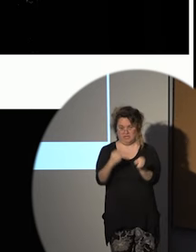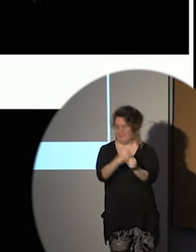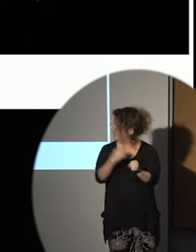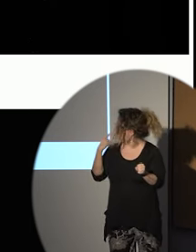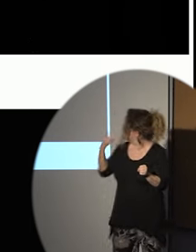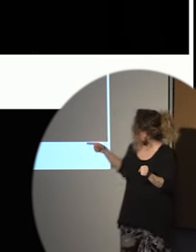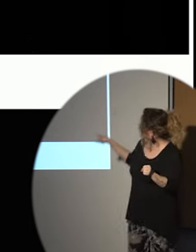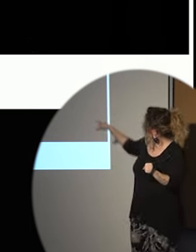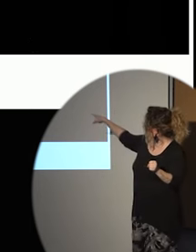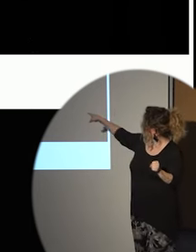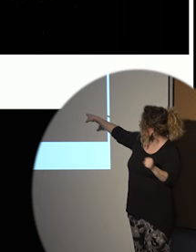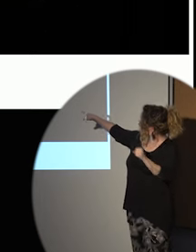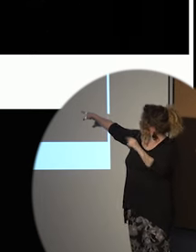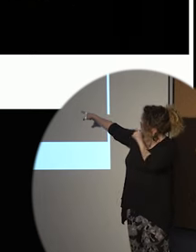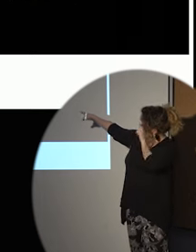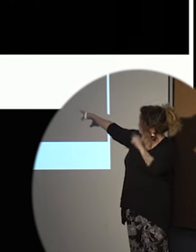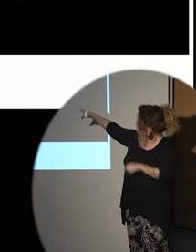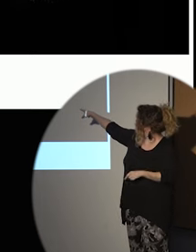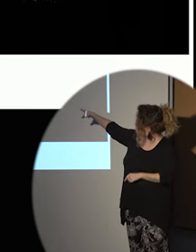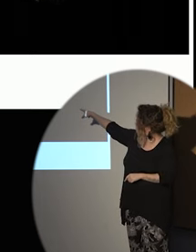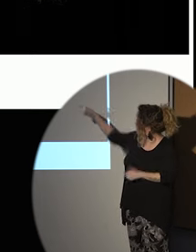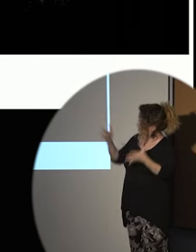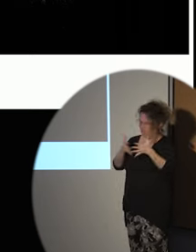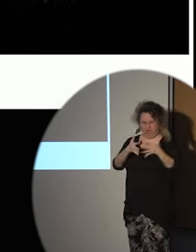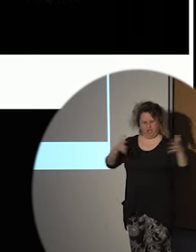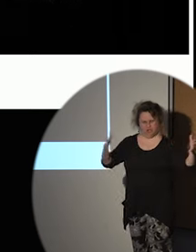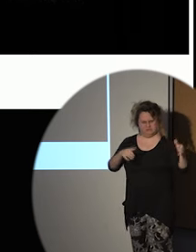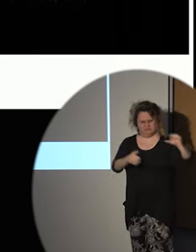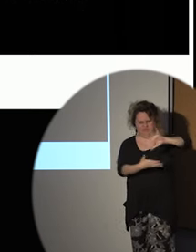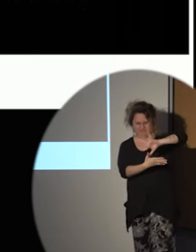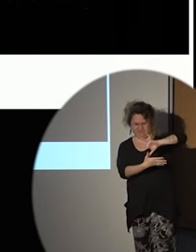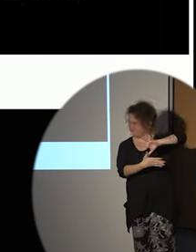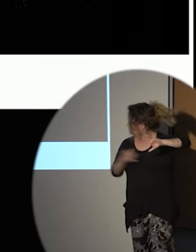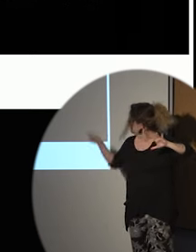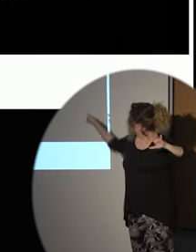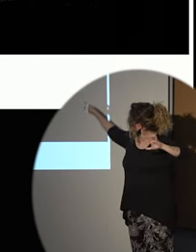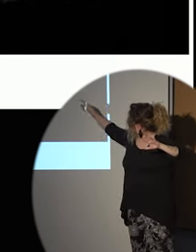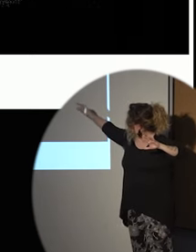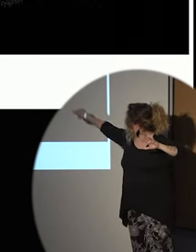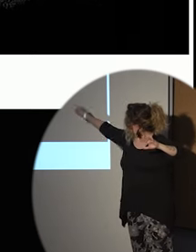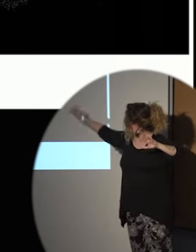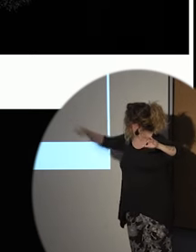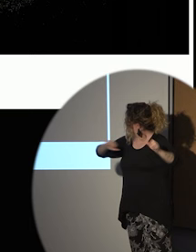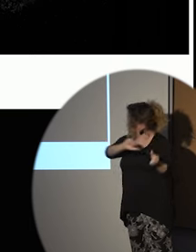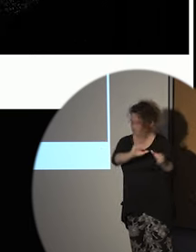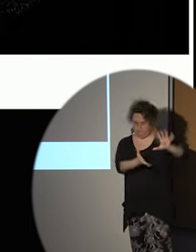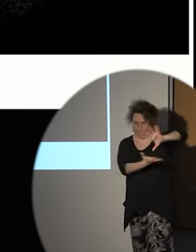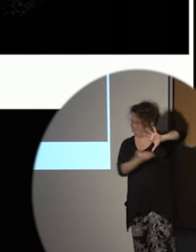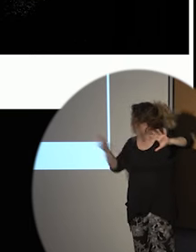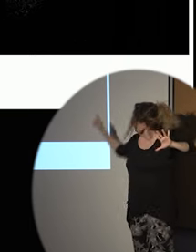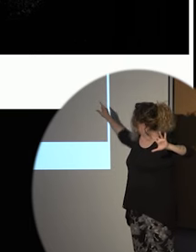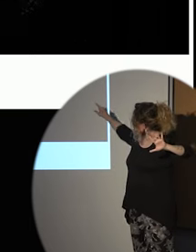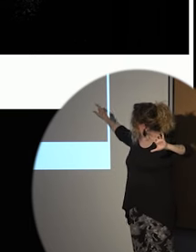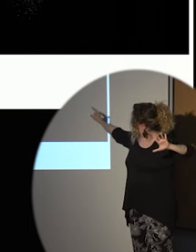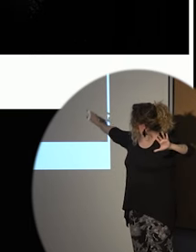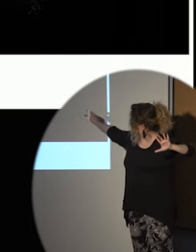ici, c'est la petite galaxie Arras la Grande. Elle forme une gigantesque barre qui est due à la collision.